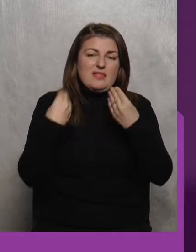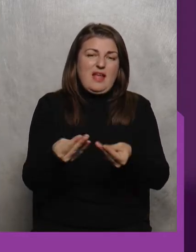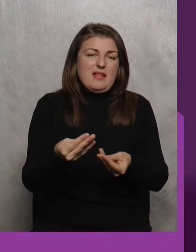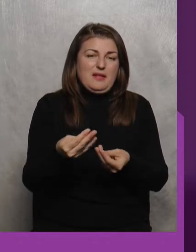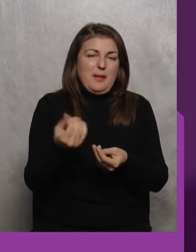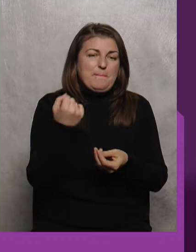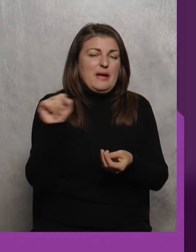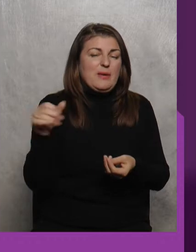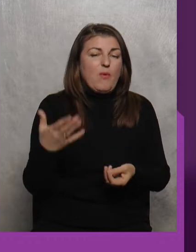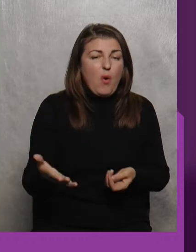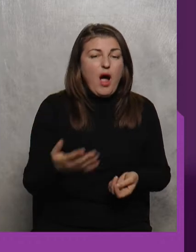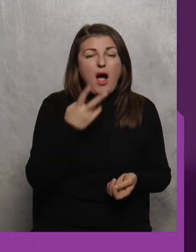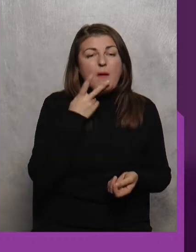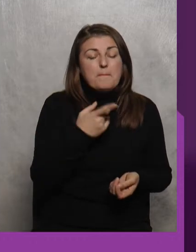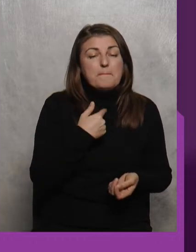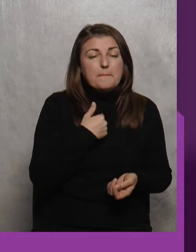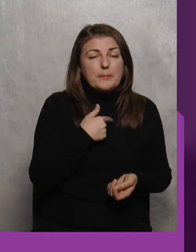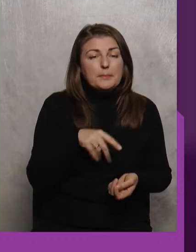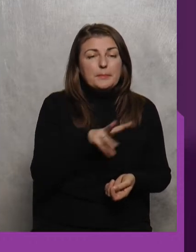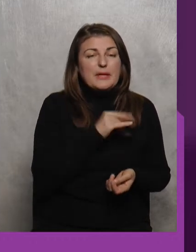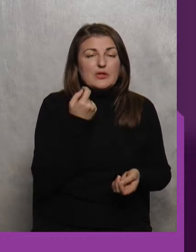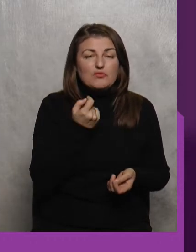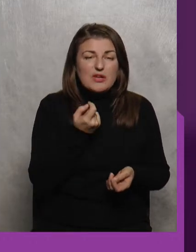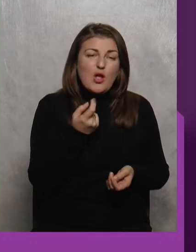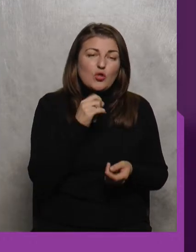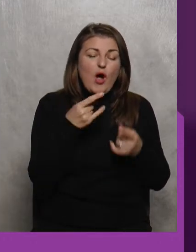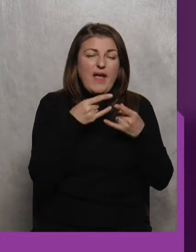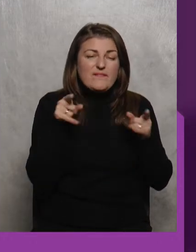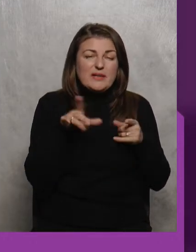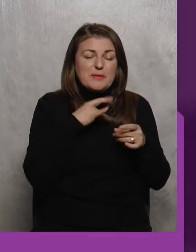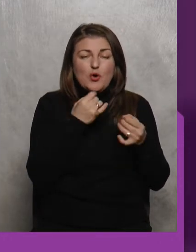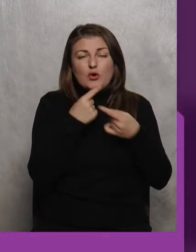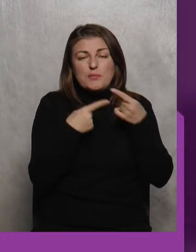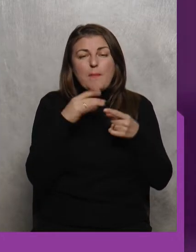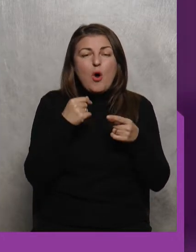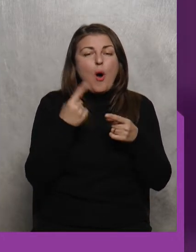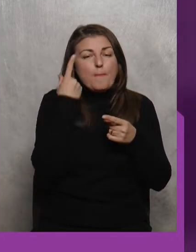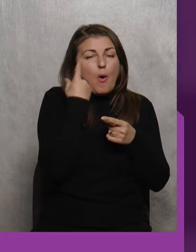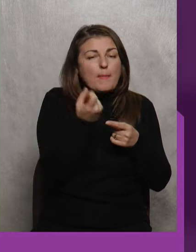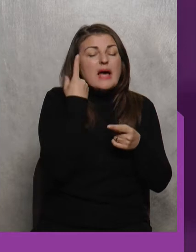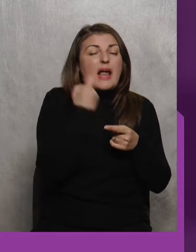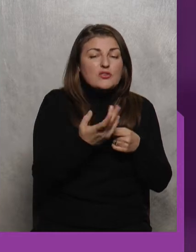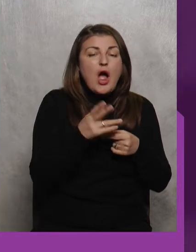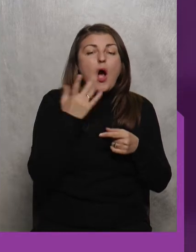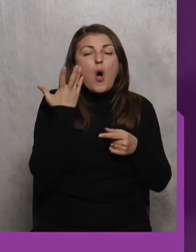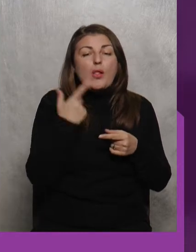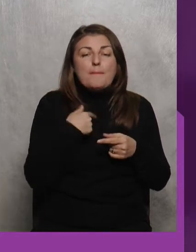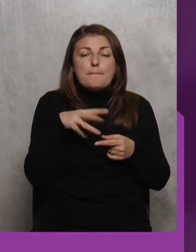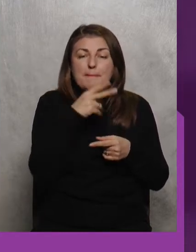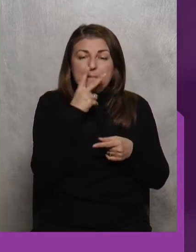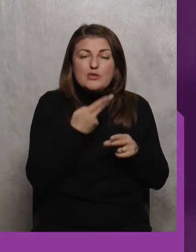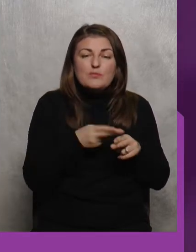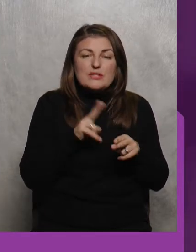перемога. А от ми трішечки до ефіру розмовляли про попередження, так? От коли ми бачимо